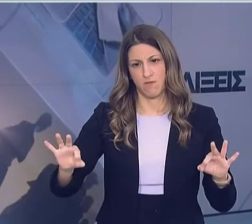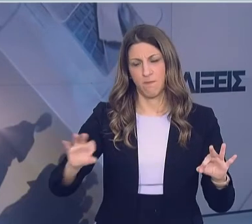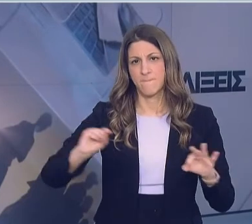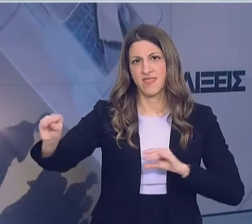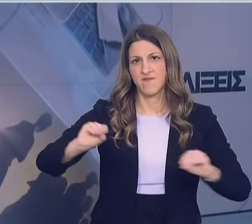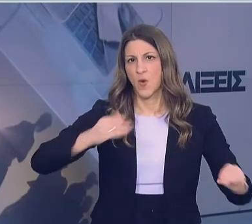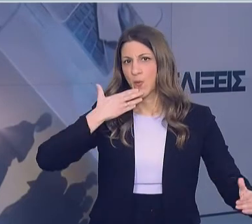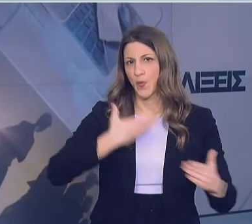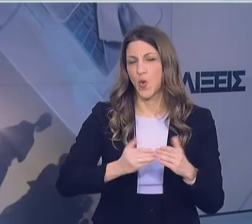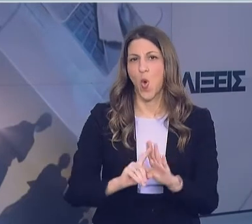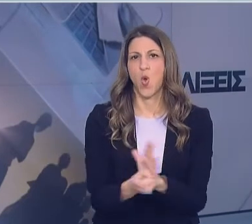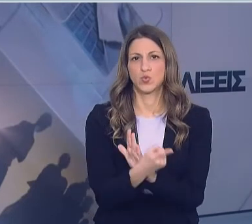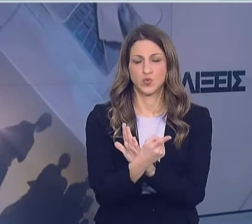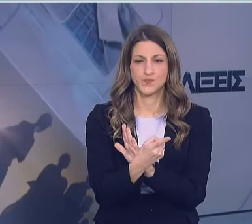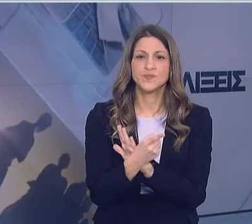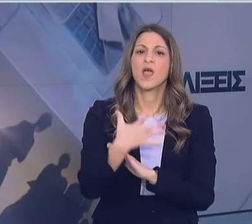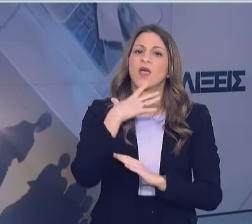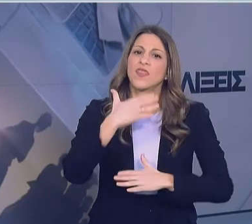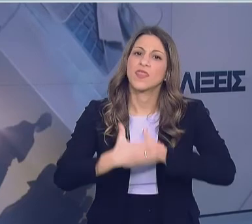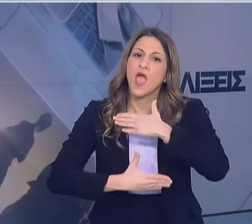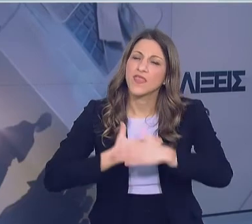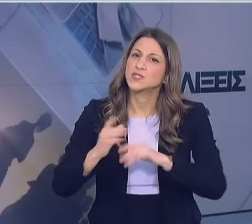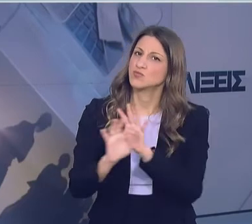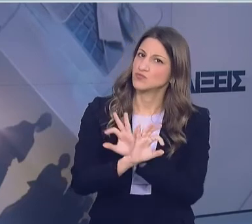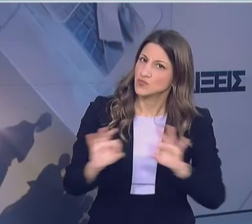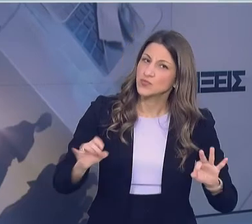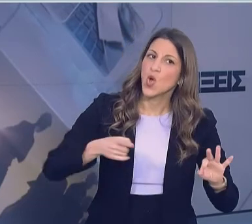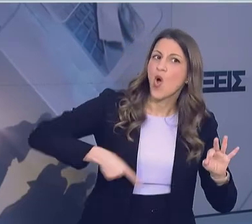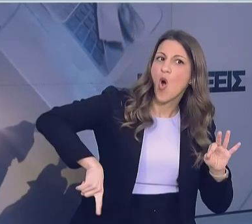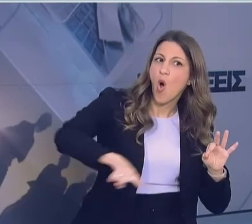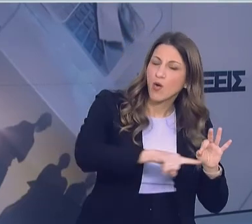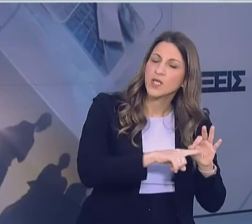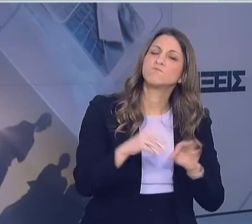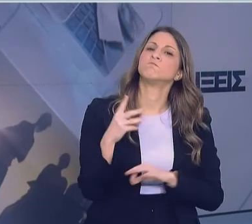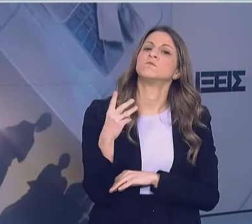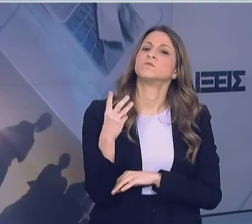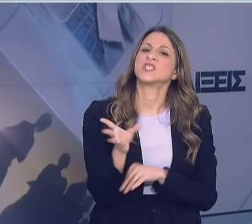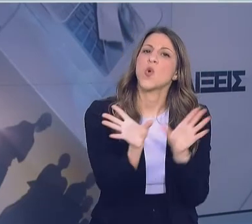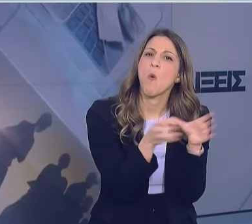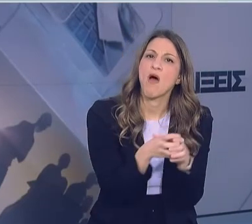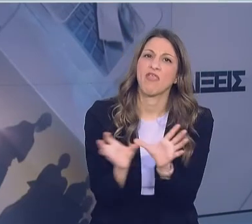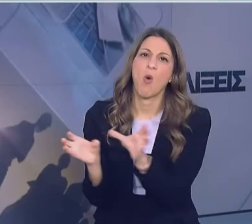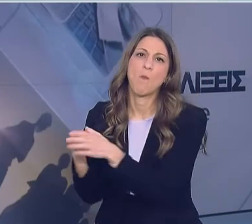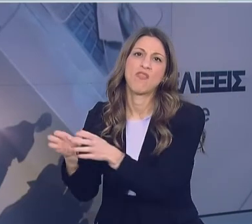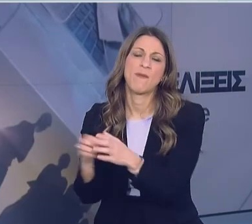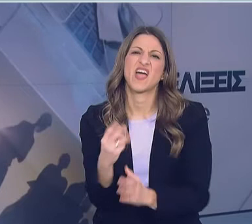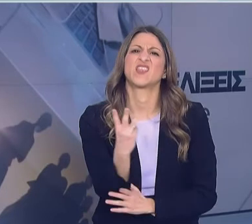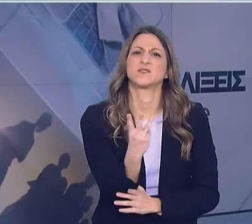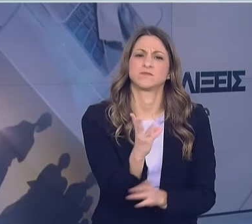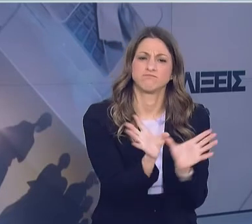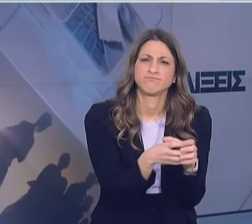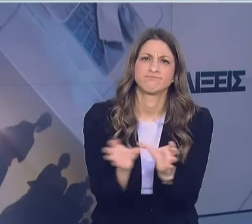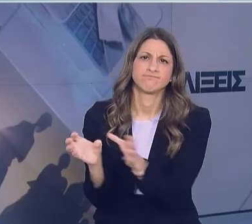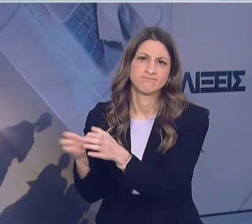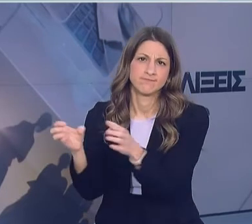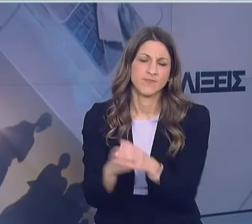βράδυ και με τις διαδικασίες που προβλέπονται όλοι αυτοί σε 3 αποστολές συγκεκριμένες θα οδηγηθούν